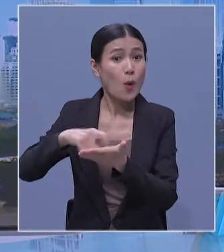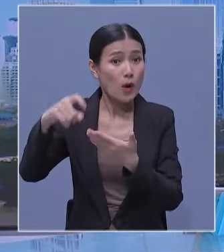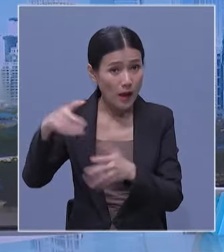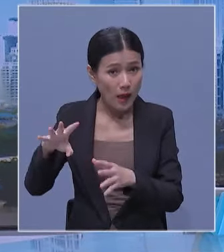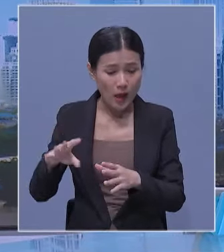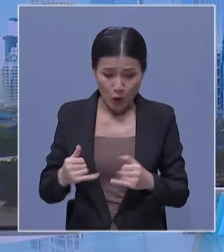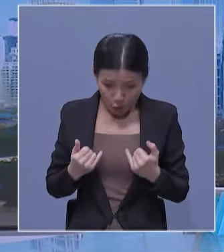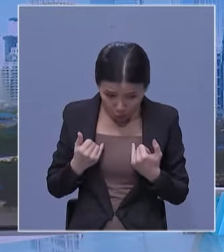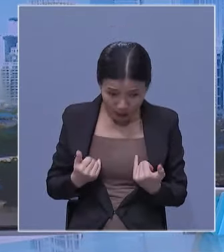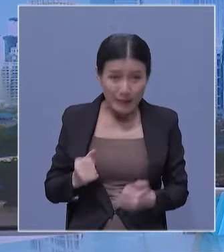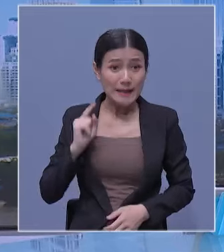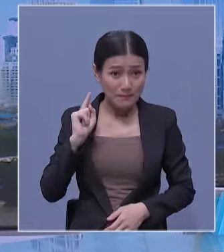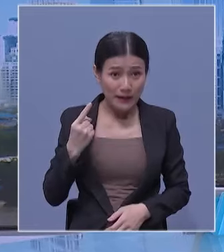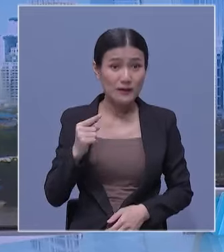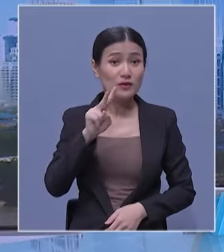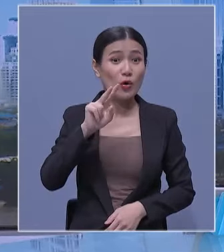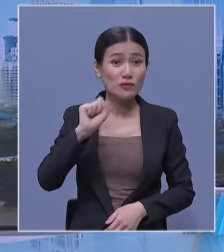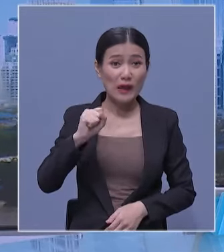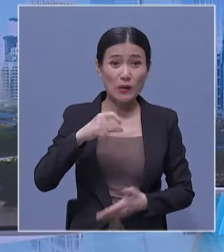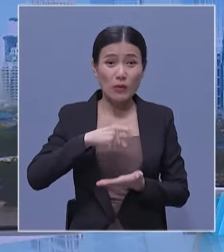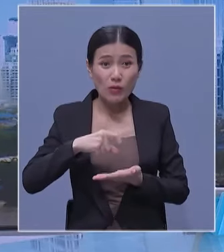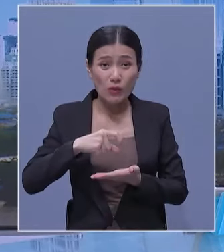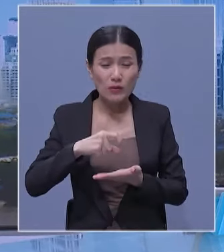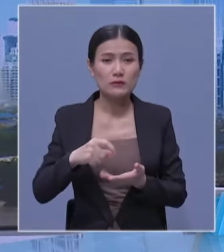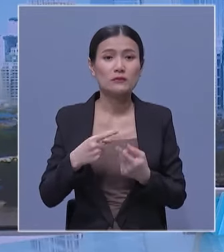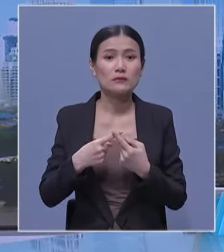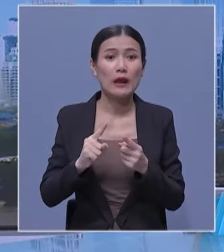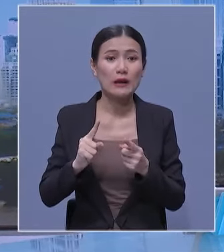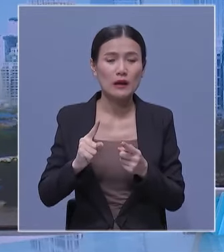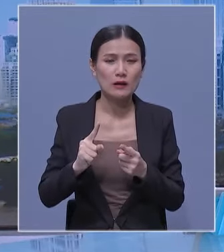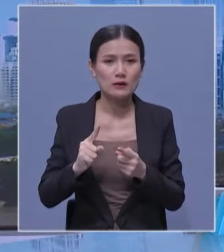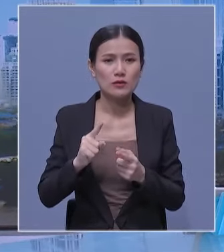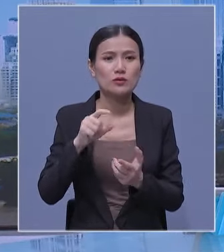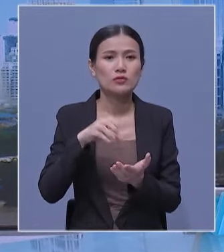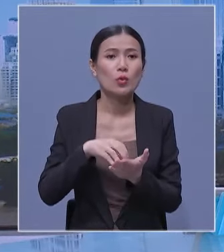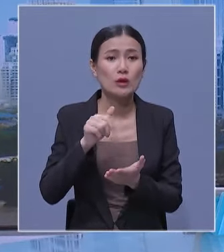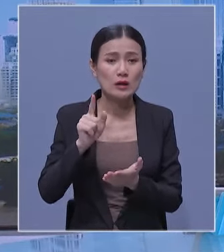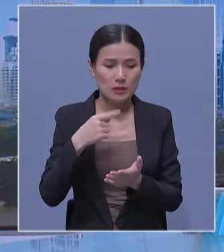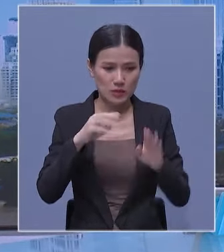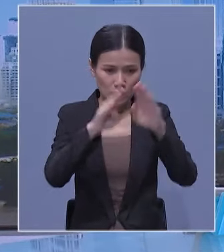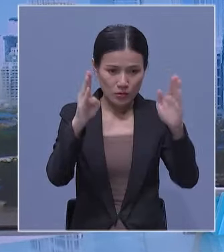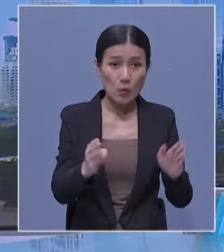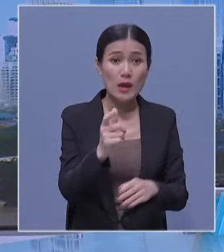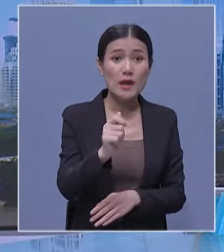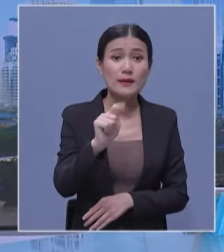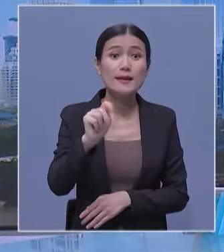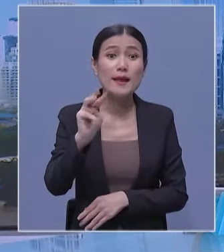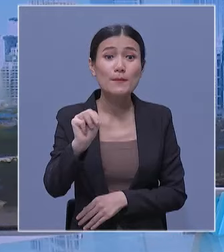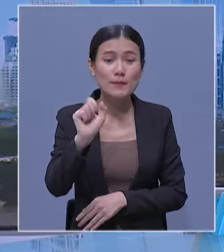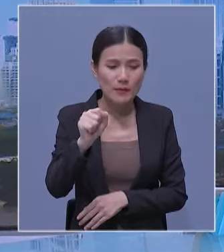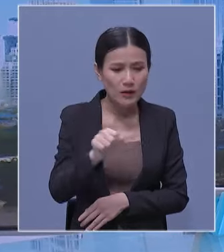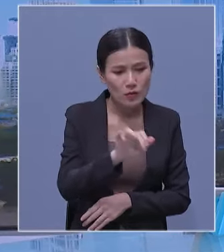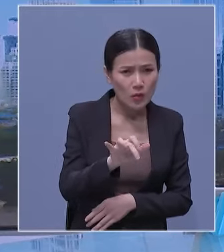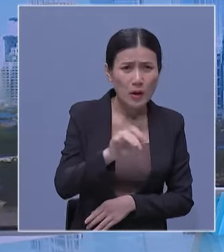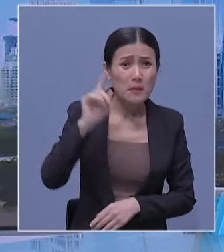บาทแต่ไม่รู้เป็นความโชคดีหรือเปล่าที่คุณลุงท่านโอนแบบในหน้าตู้ ATMไม่เป็นชาวบ้านเ่ะเพื่อนบ้านเห็นความผิด